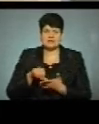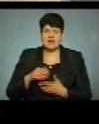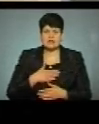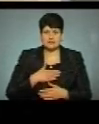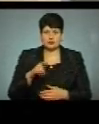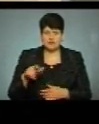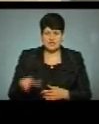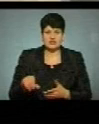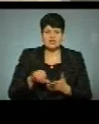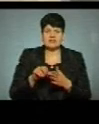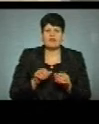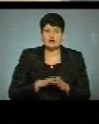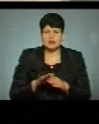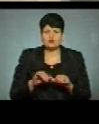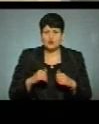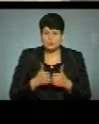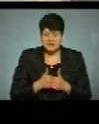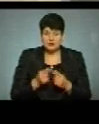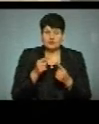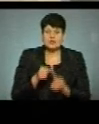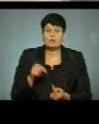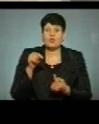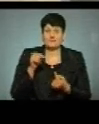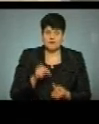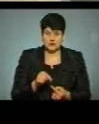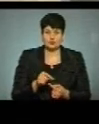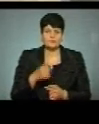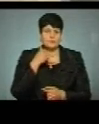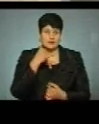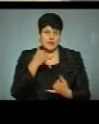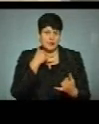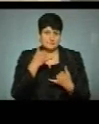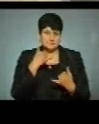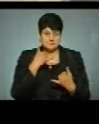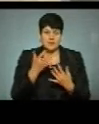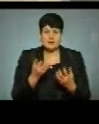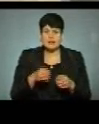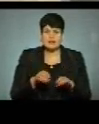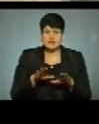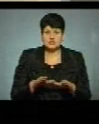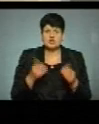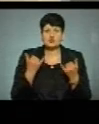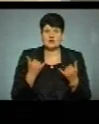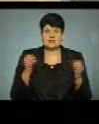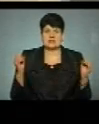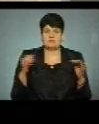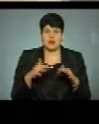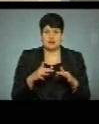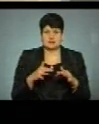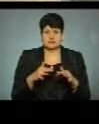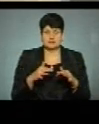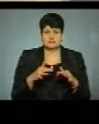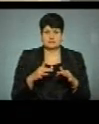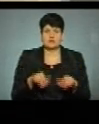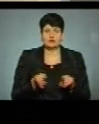жителів, членів виконавчого комітету. Відповідно, в такому телефонному режимі прийняли ми рішення сьогодні зібратися на